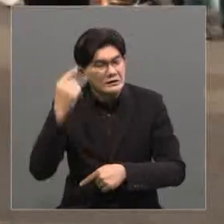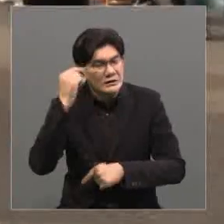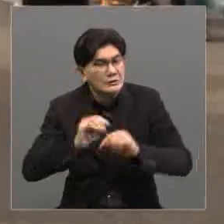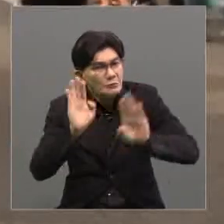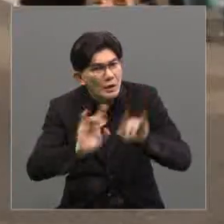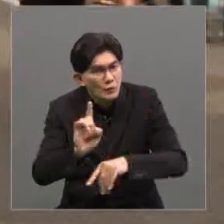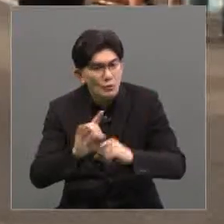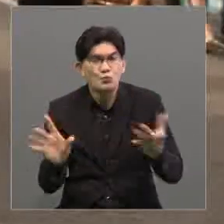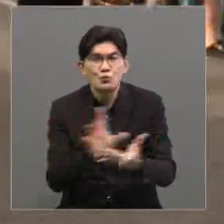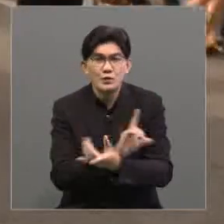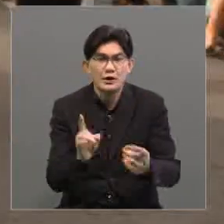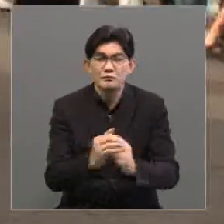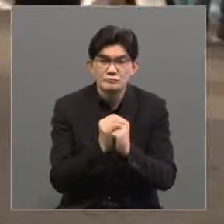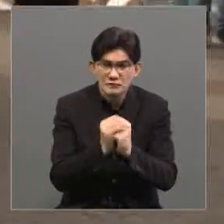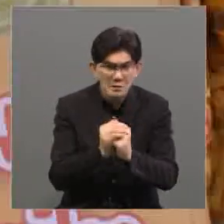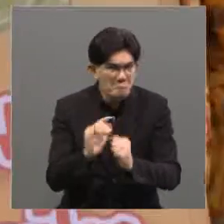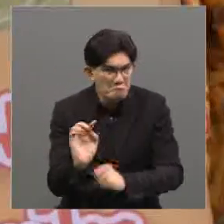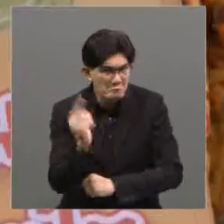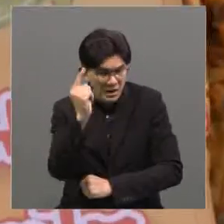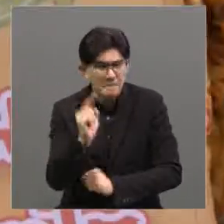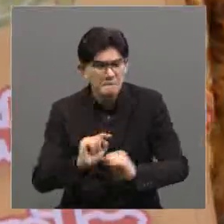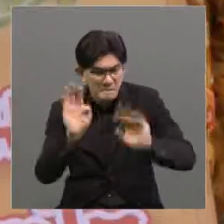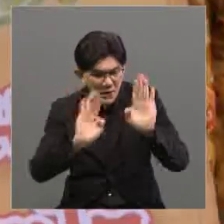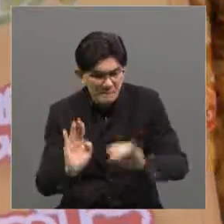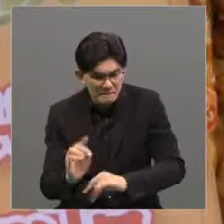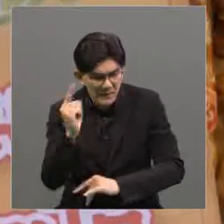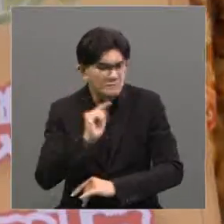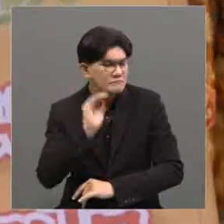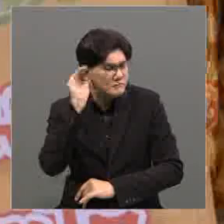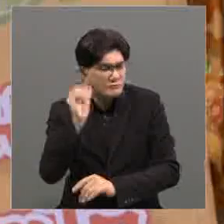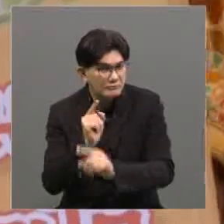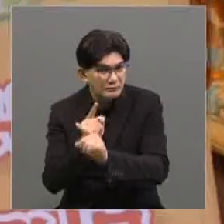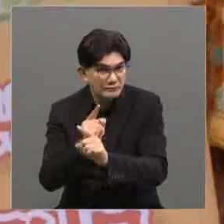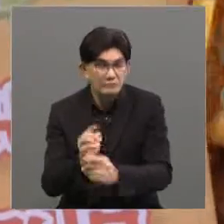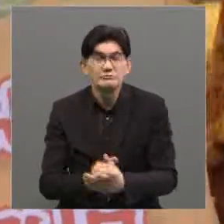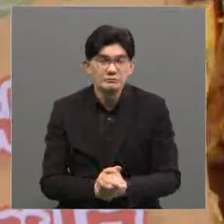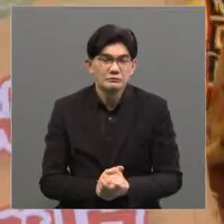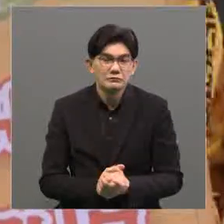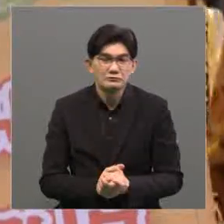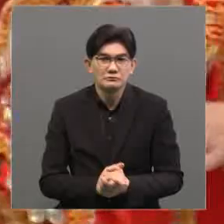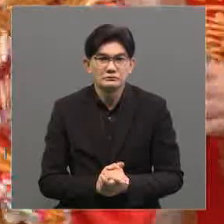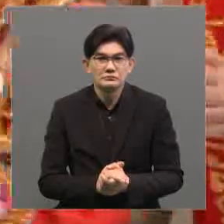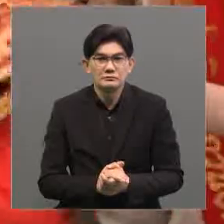าศวัฒนธรรมจีนร่วมสมัยและพิธีกรรมตามความเชื่อด้วยครับ